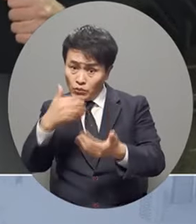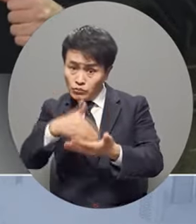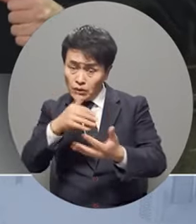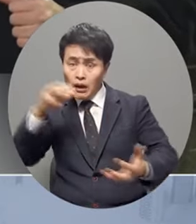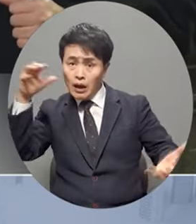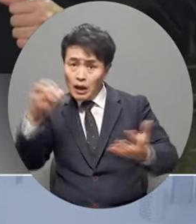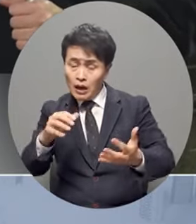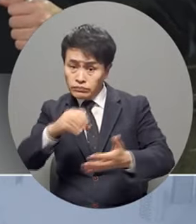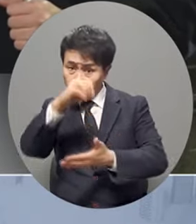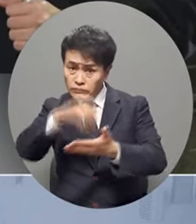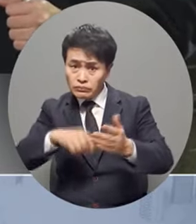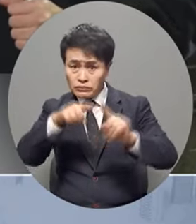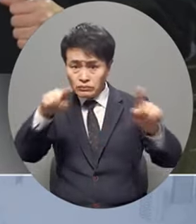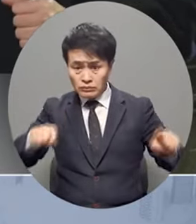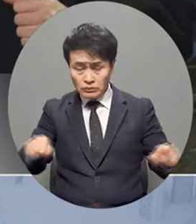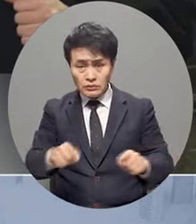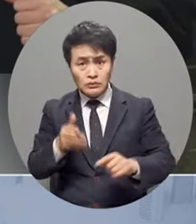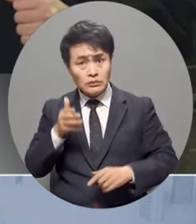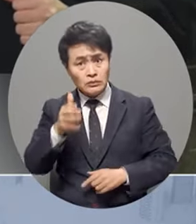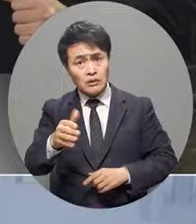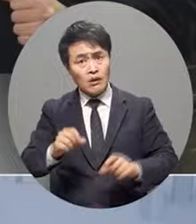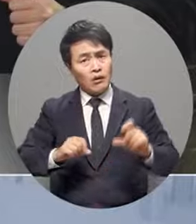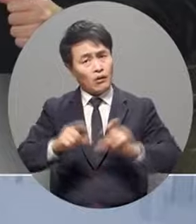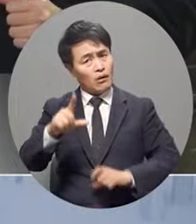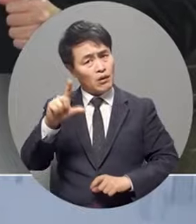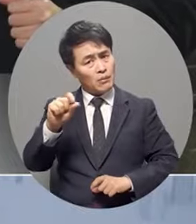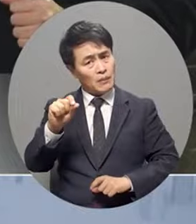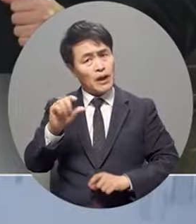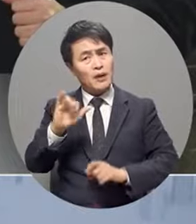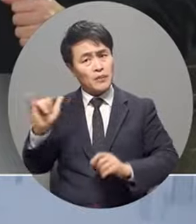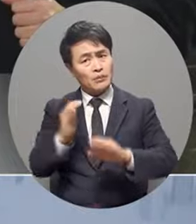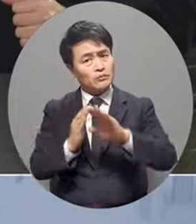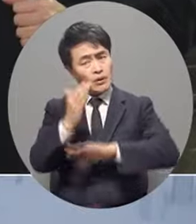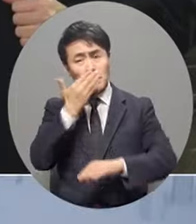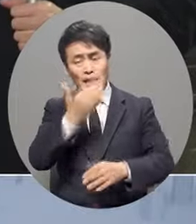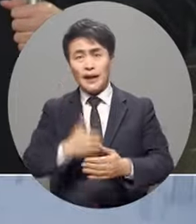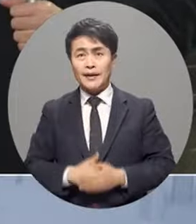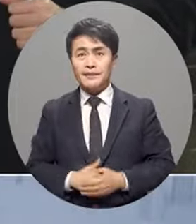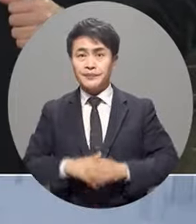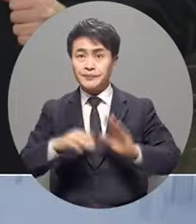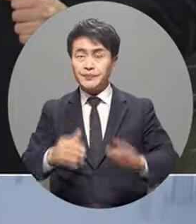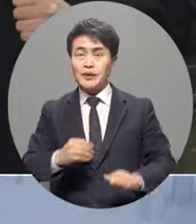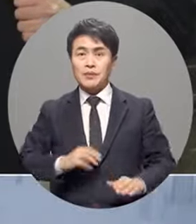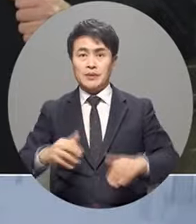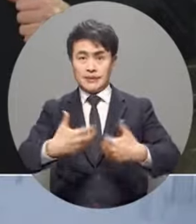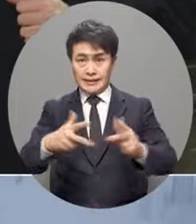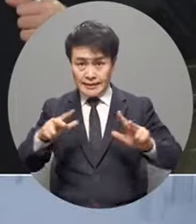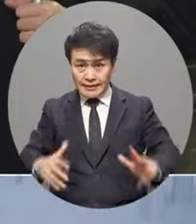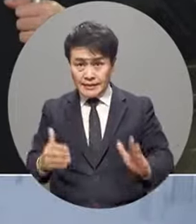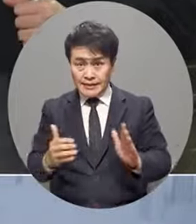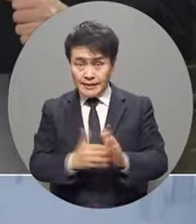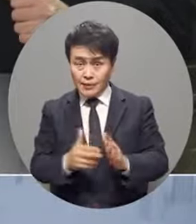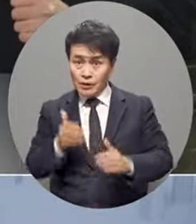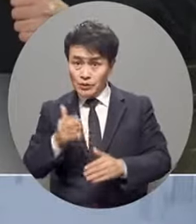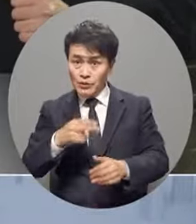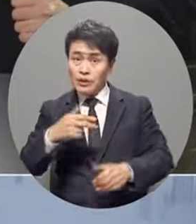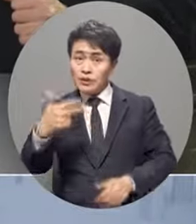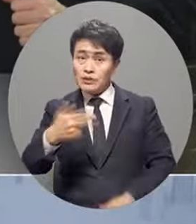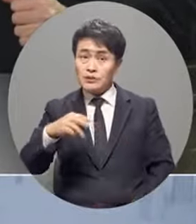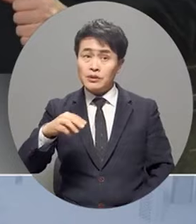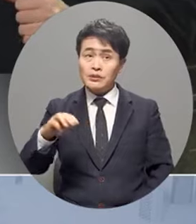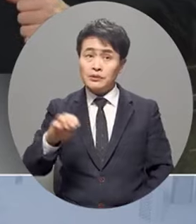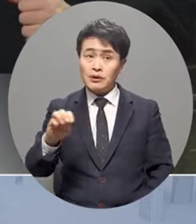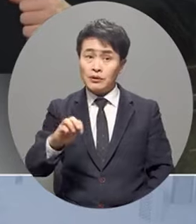합하면 사직서 제출 전공의는 거의 1만 명 수준으로 봐야 할 겁니다. 복지부는 지금까지 전공의